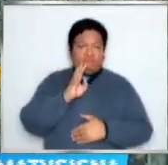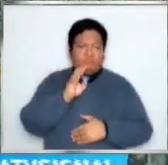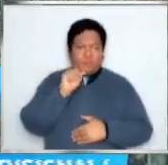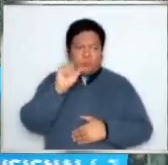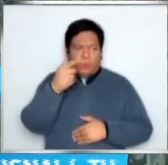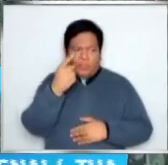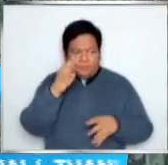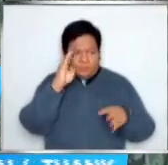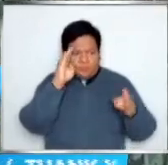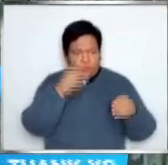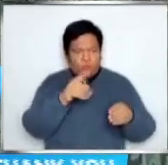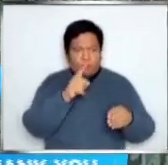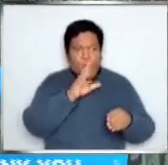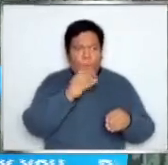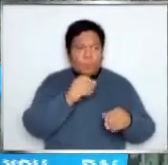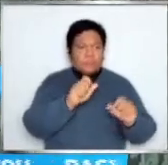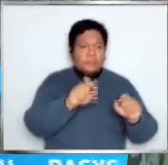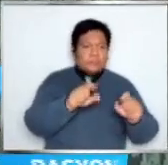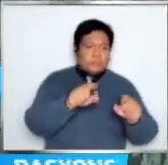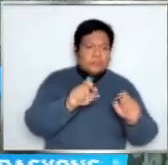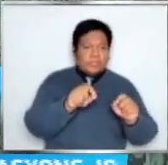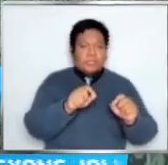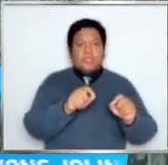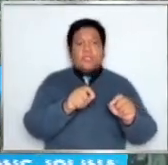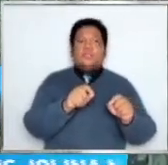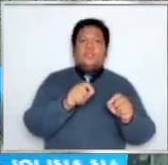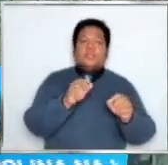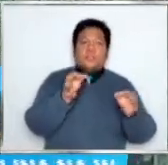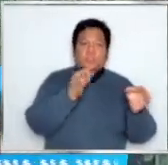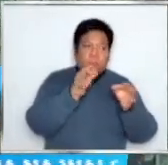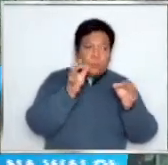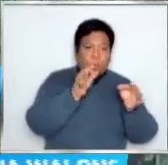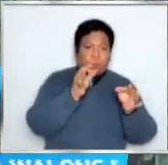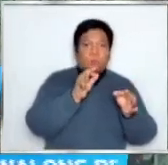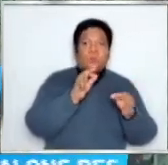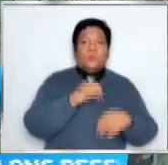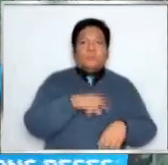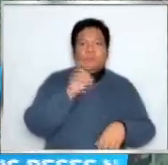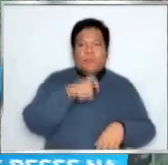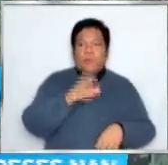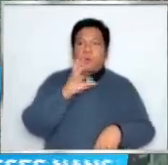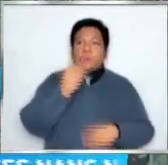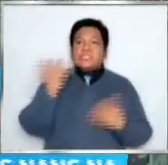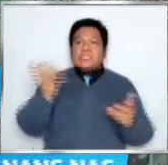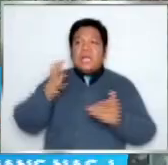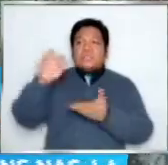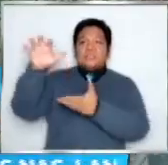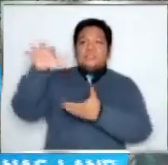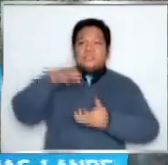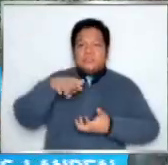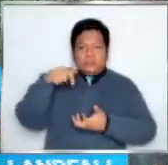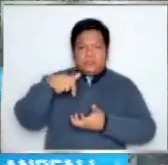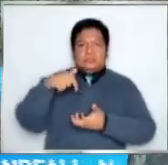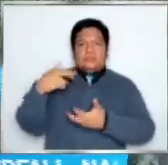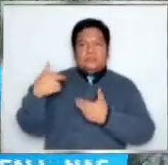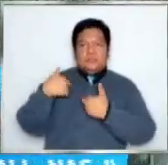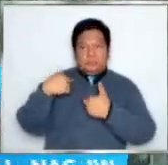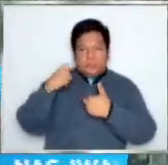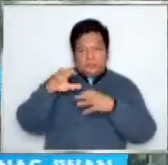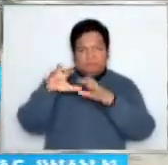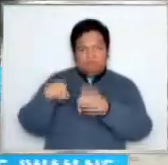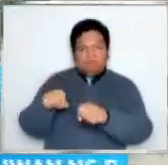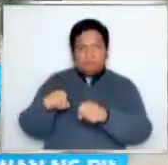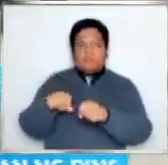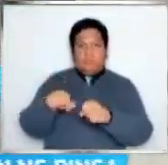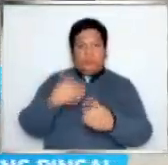pusher or trafficker, kundi dapat talaga yung supply line ang mabira natin. Ito nga yung magandang